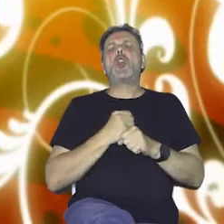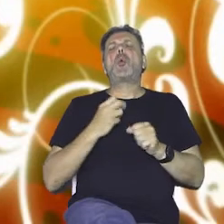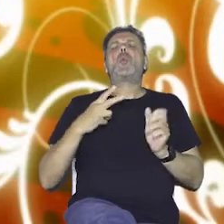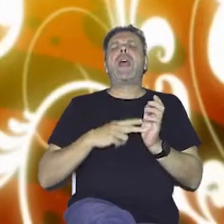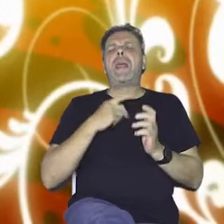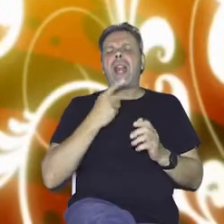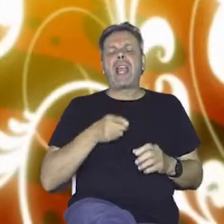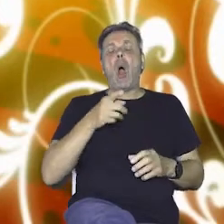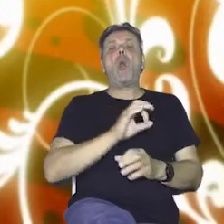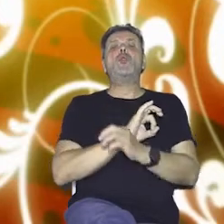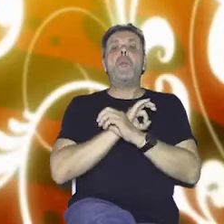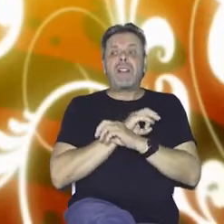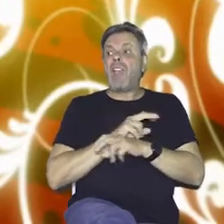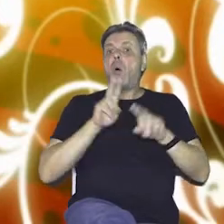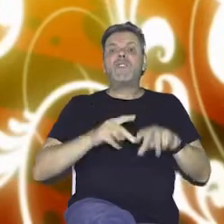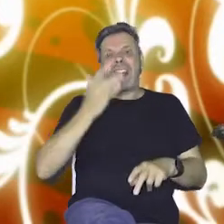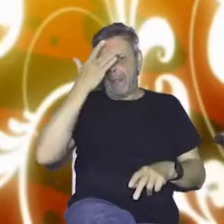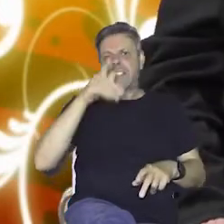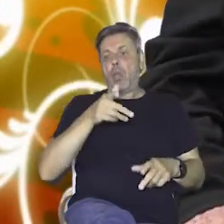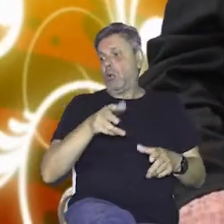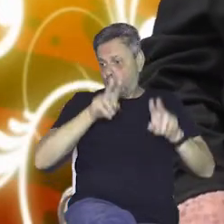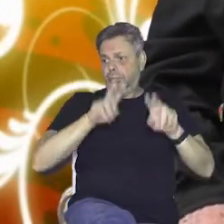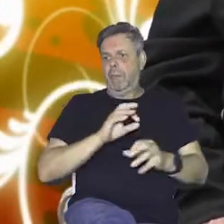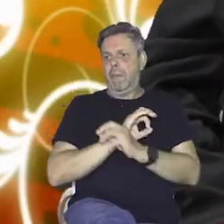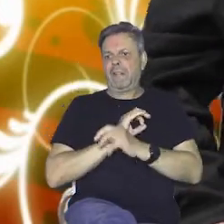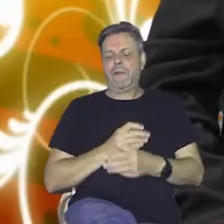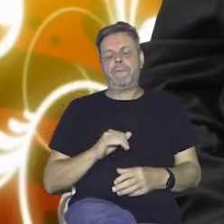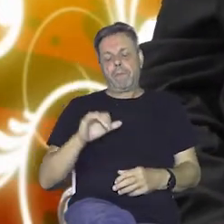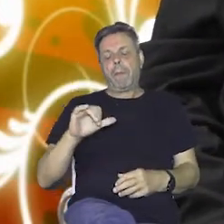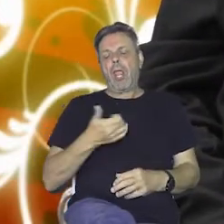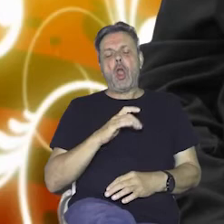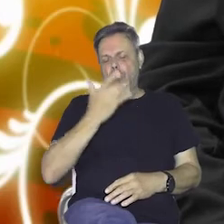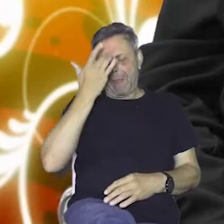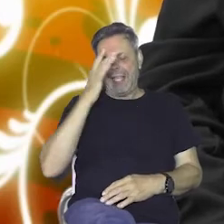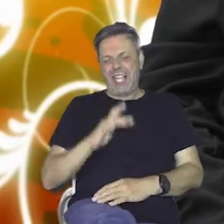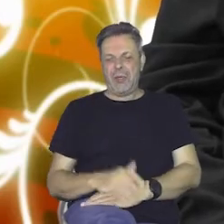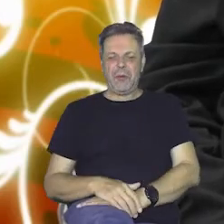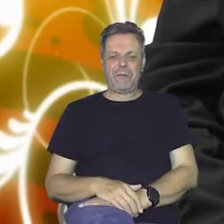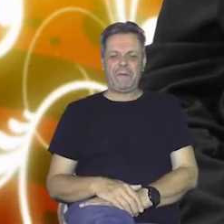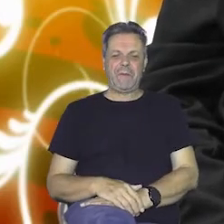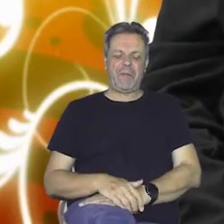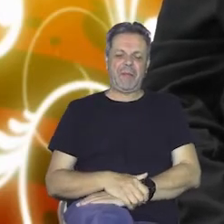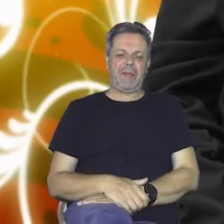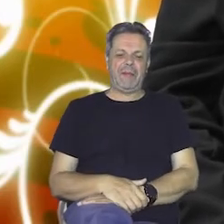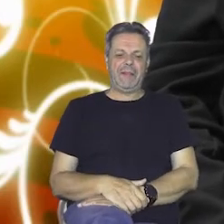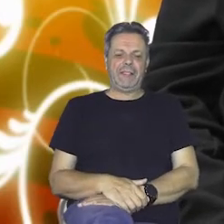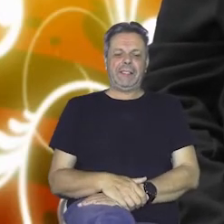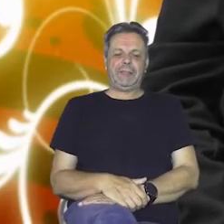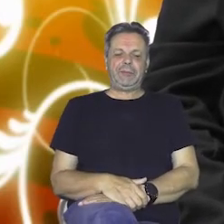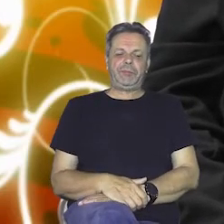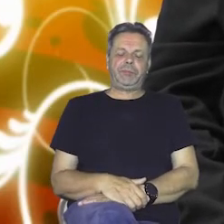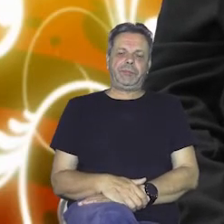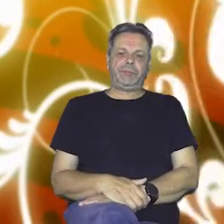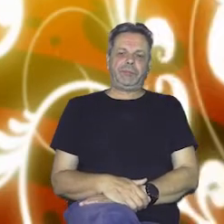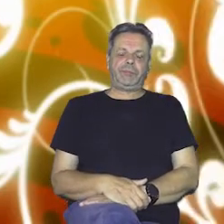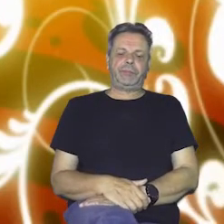su mrtvi, a ne znaju da su mrtvi. Da, da. Još ne znaju. Da, da, još ne znaju. Još ne znaju,